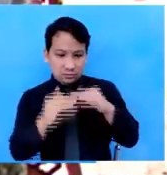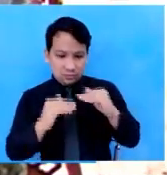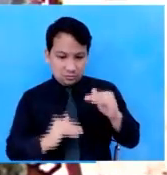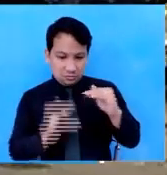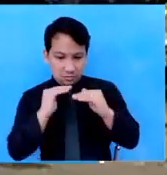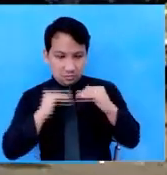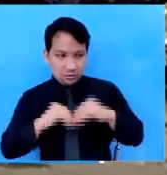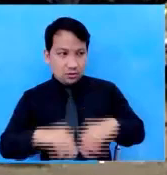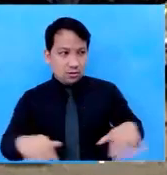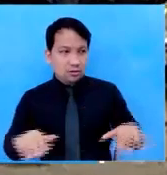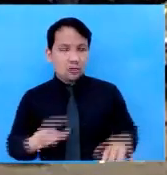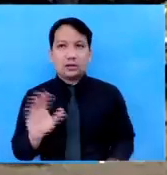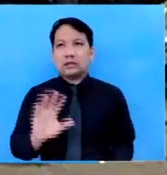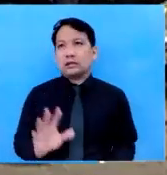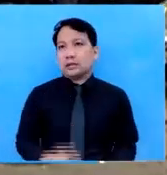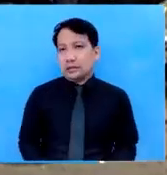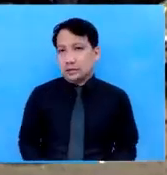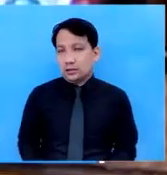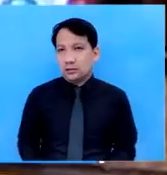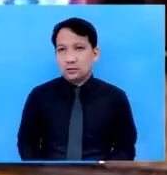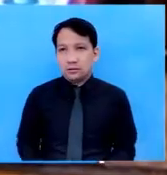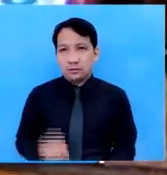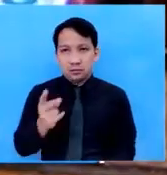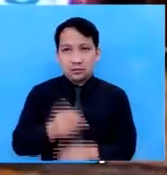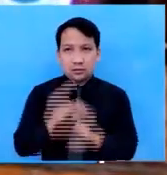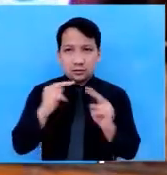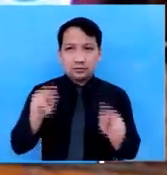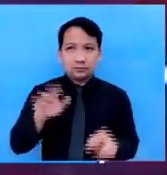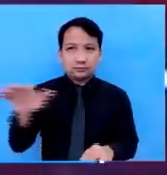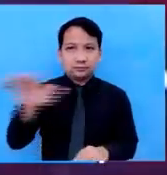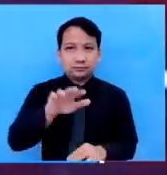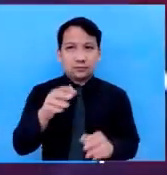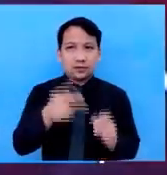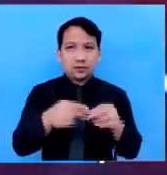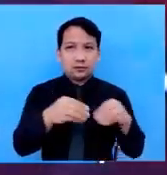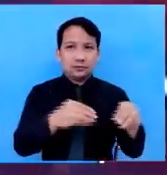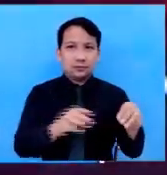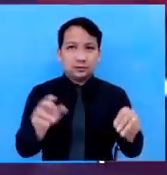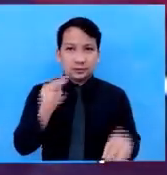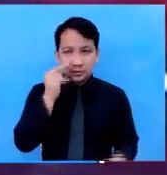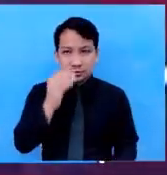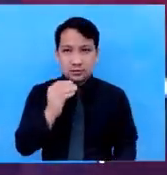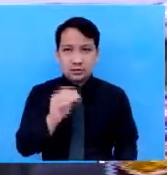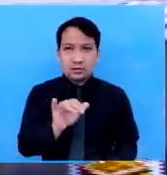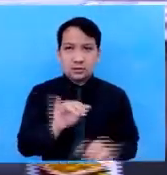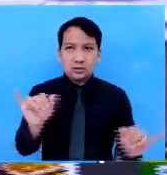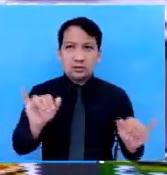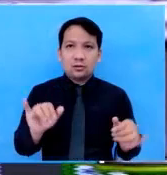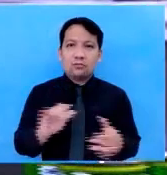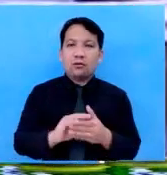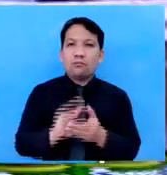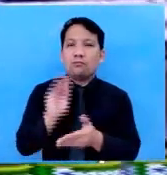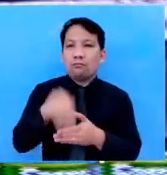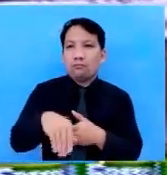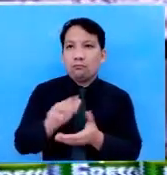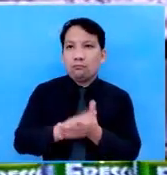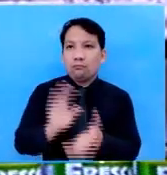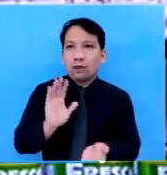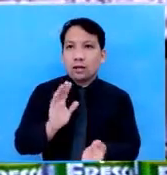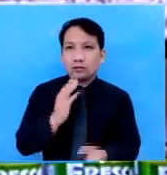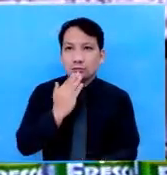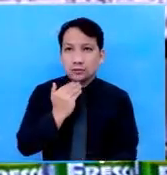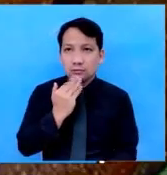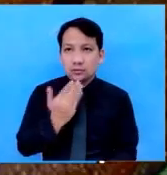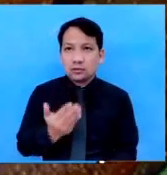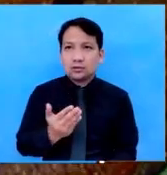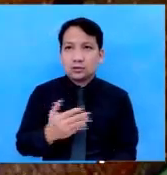Hindi. Inikot naman ng News 5 ang mga palengke sa Negros at pati rito, sobrang mahal ng asukal. Ang